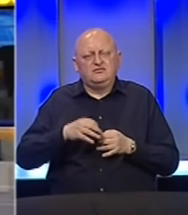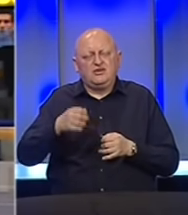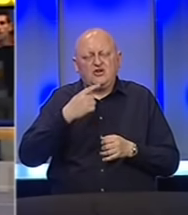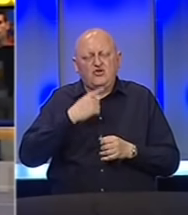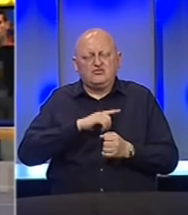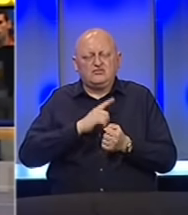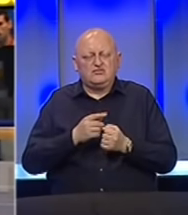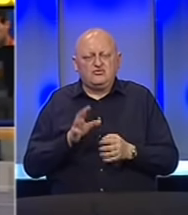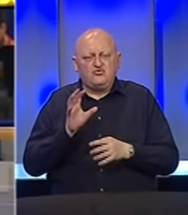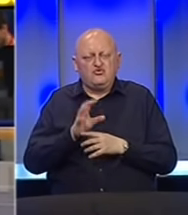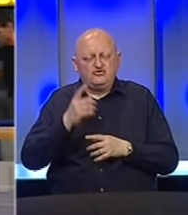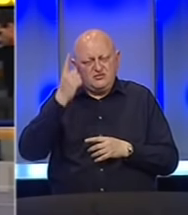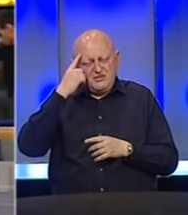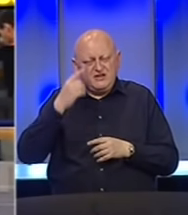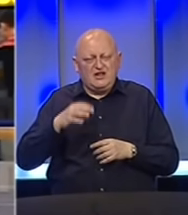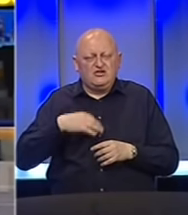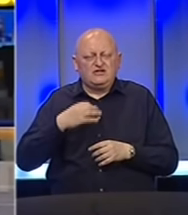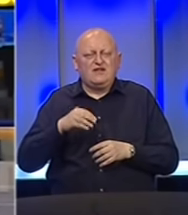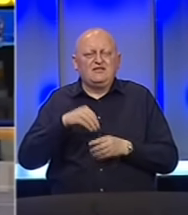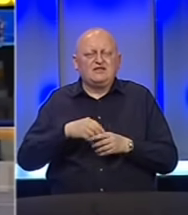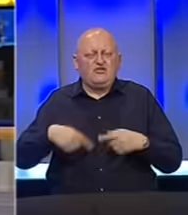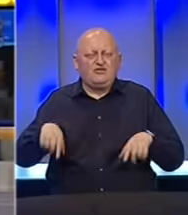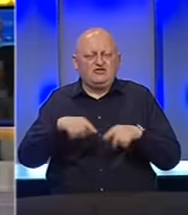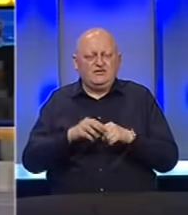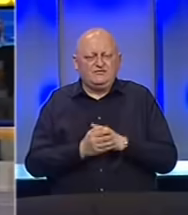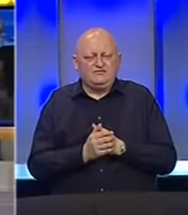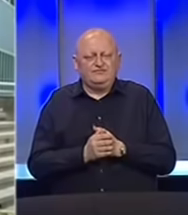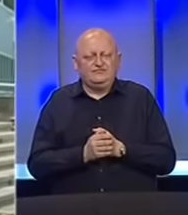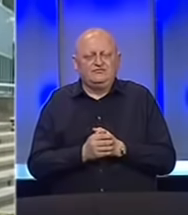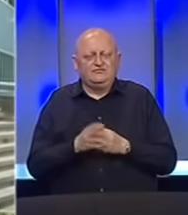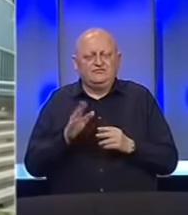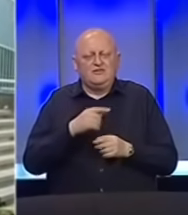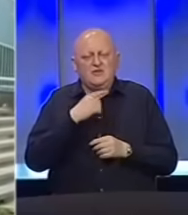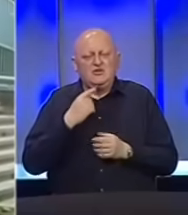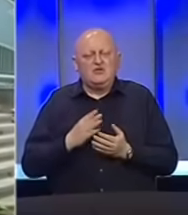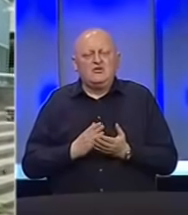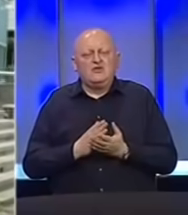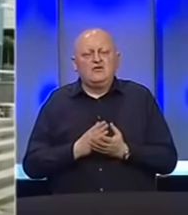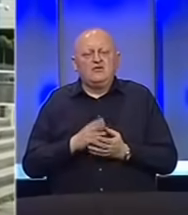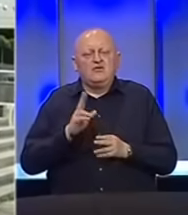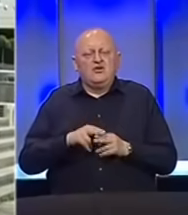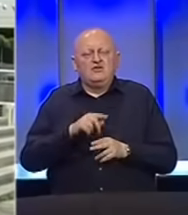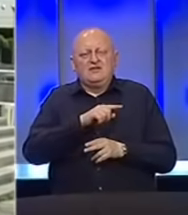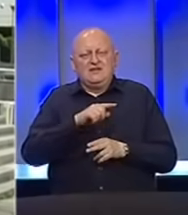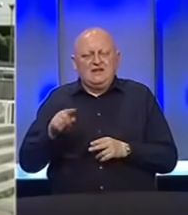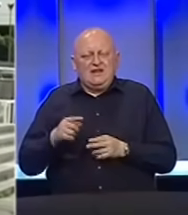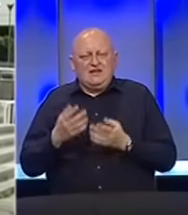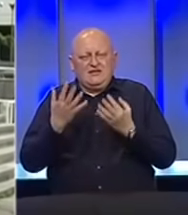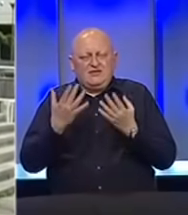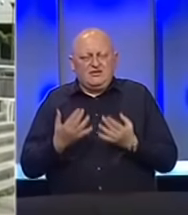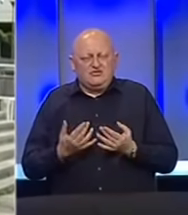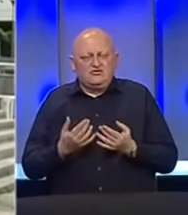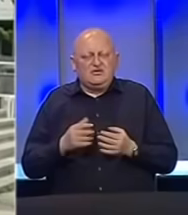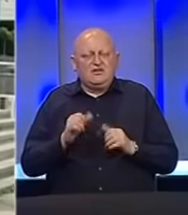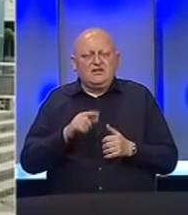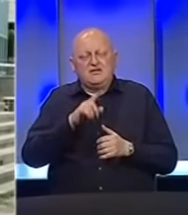bile na snazi utiču na mentalno zdravlje stanovništva. Znam dosta slučajeva da ostavlja negativne posljedice, samo je pitanje